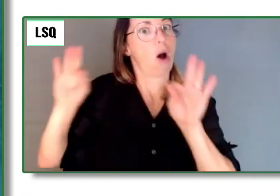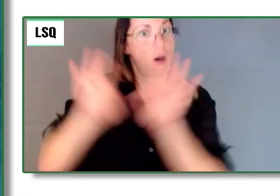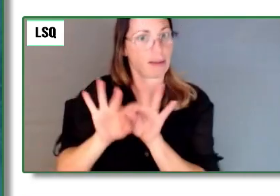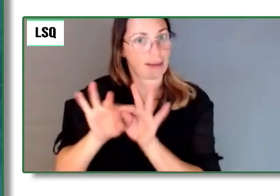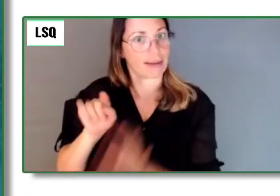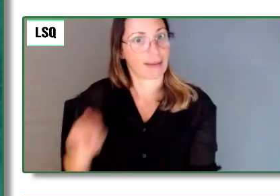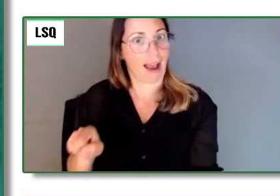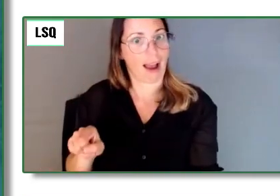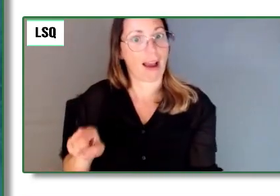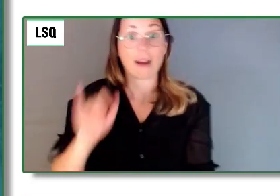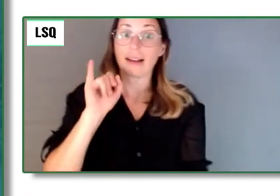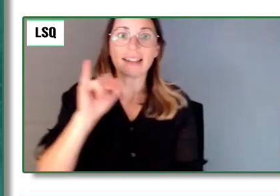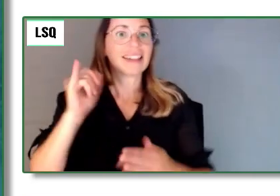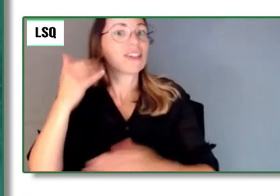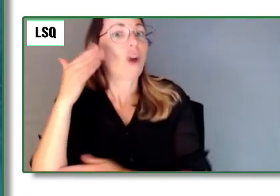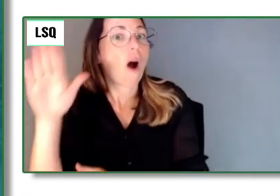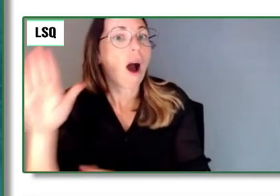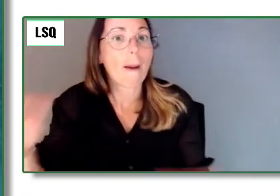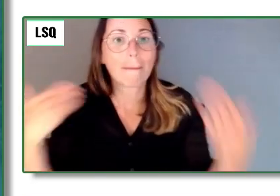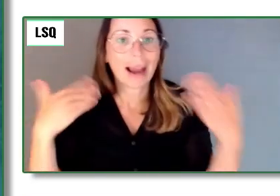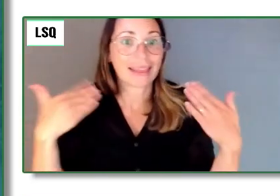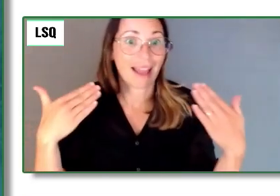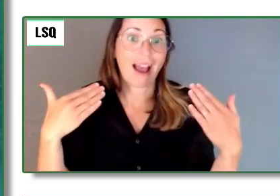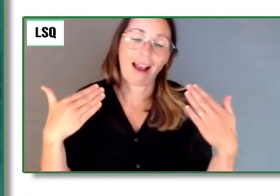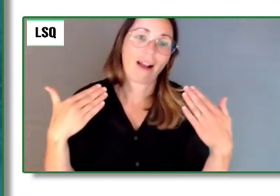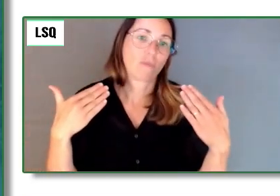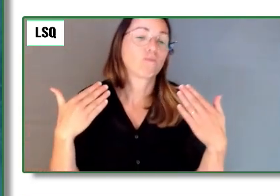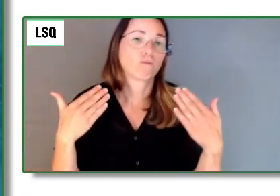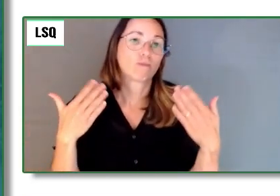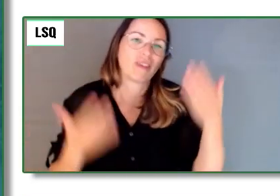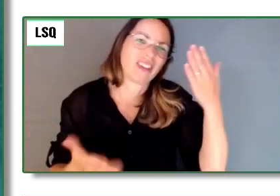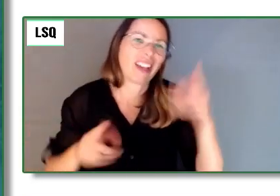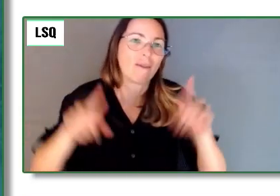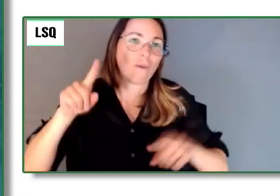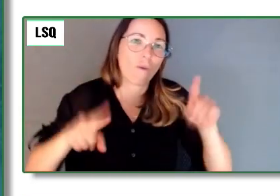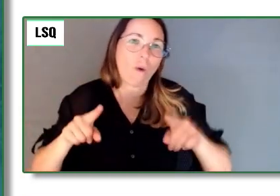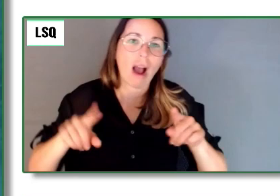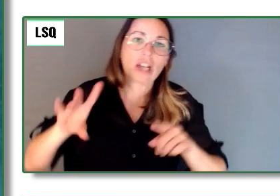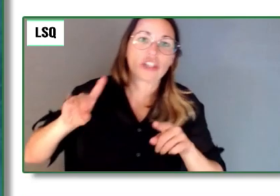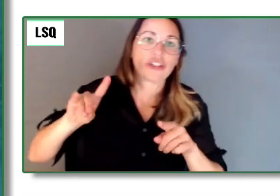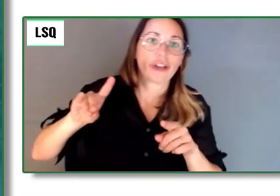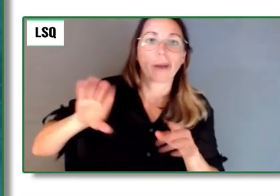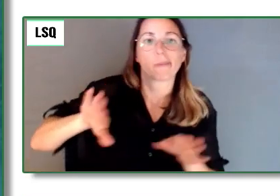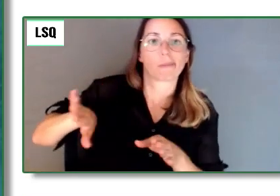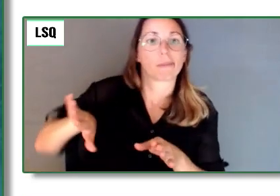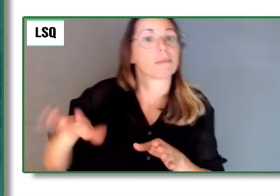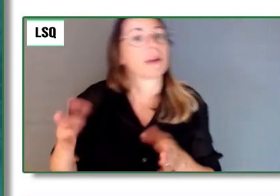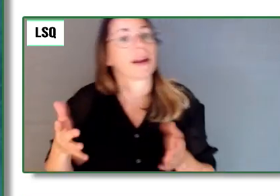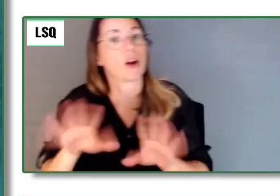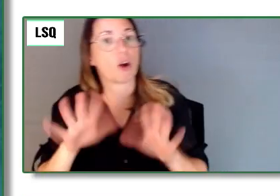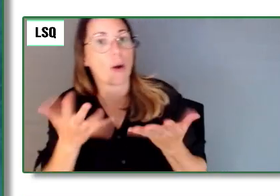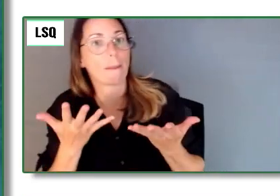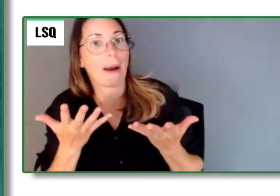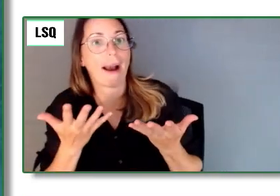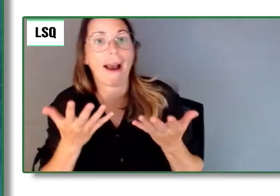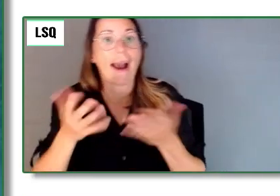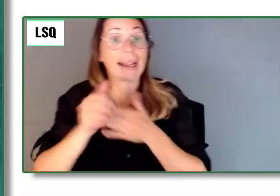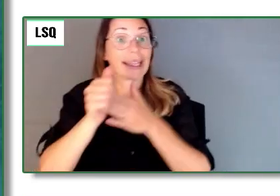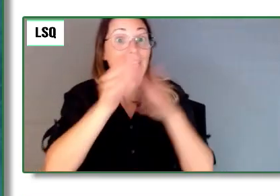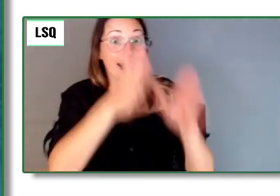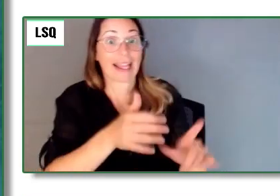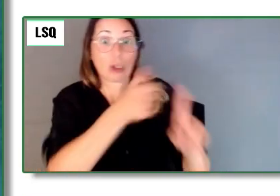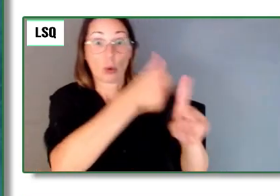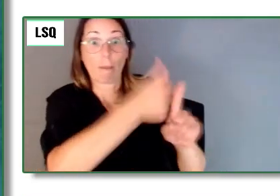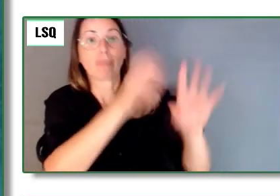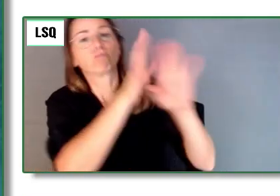narratif descriptif. Votre guide peut tout vous dire, vous tenir la main, vous accorder, vous attacher par une corde, également avoir des bâtons. C'est